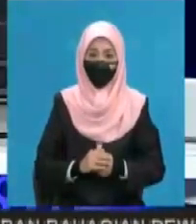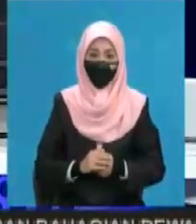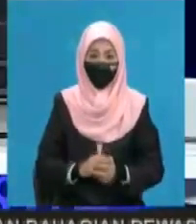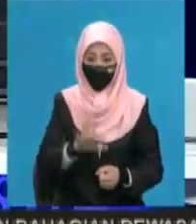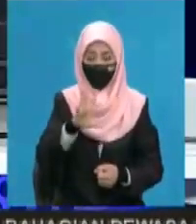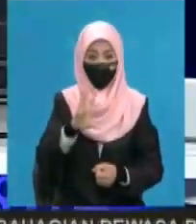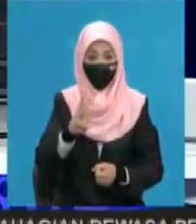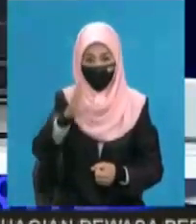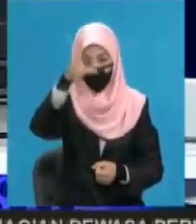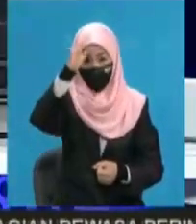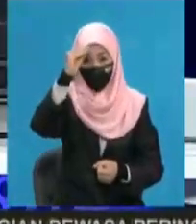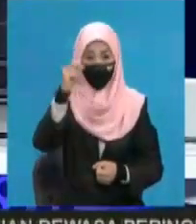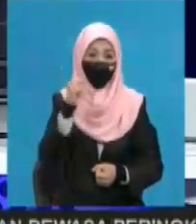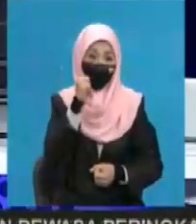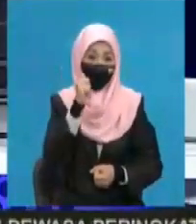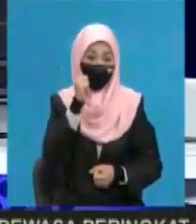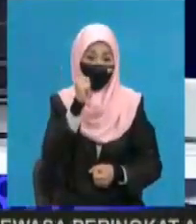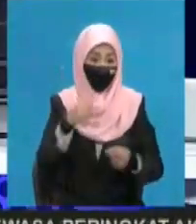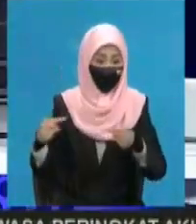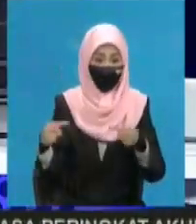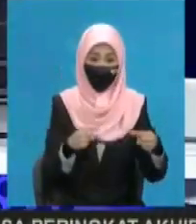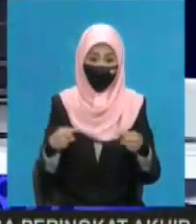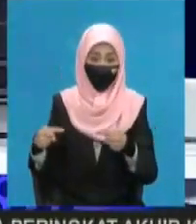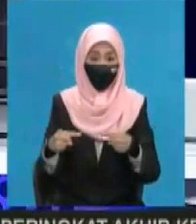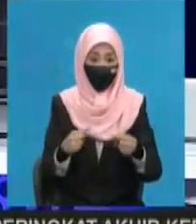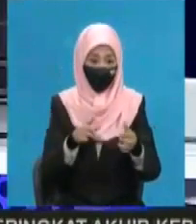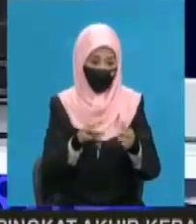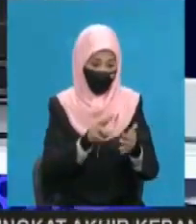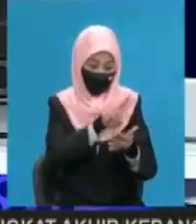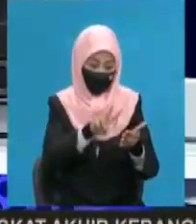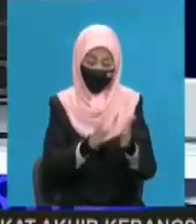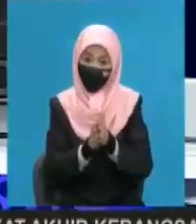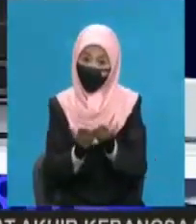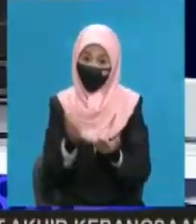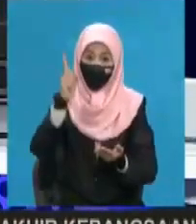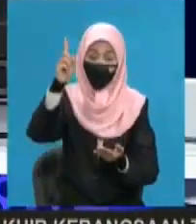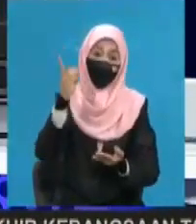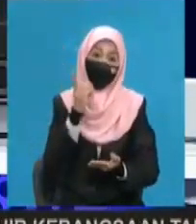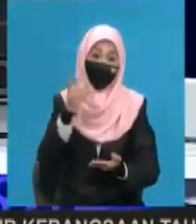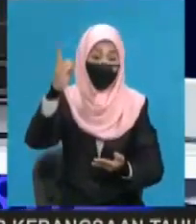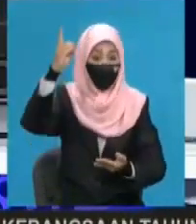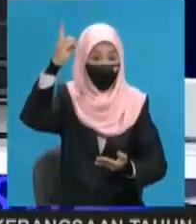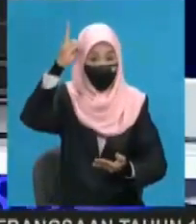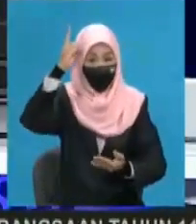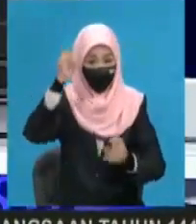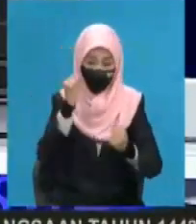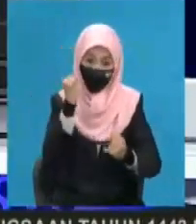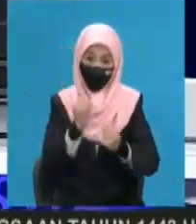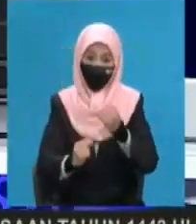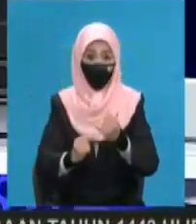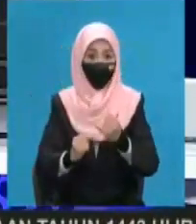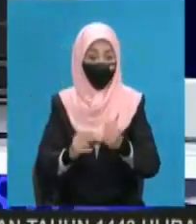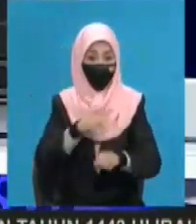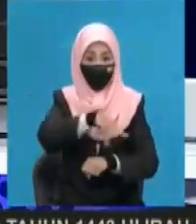enam koridor 6 Qoriah akan bertanding pada musabaqah membaca al-quran bahagian dewasa peringkat akhir kebangsaan